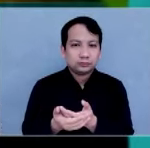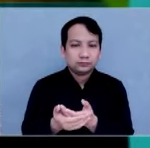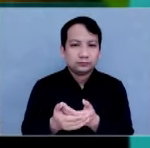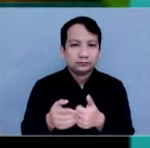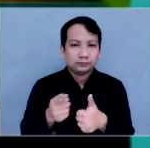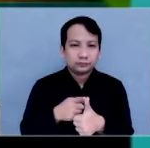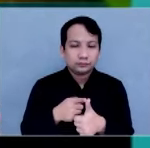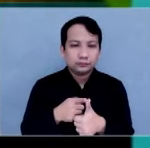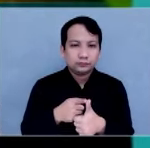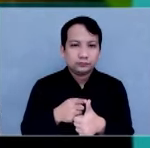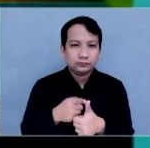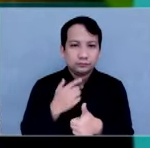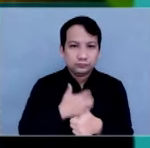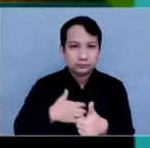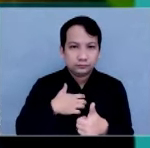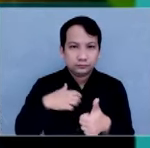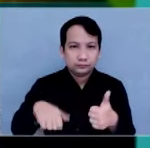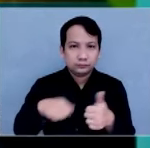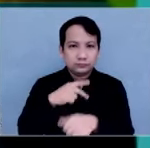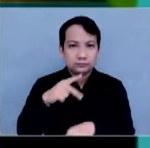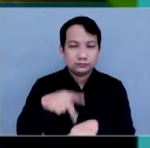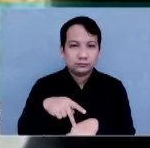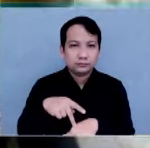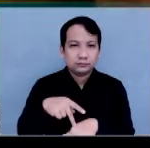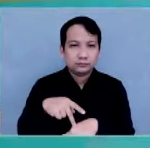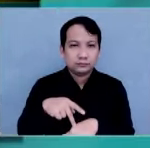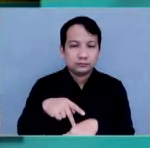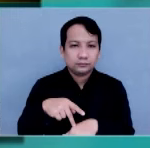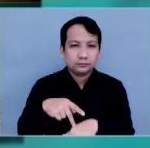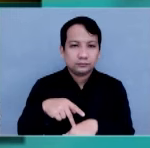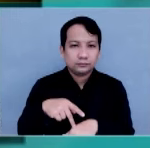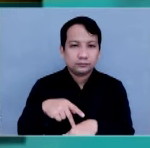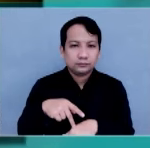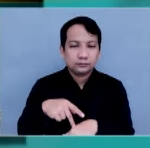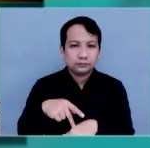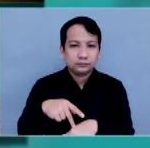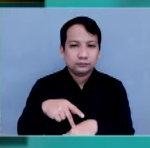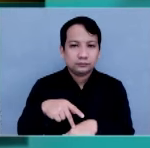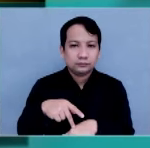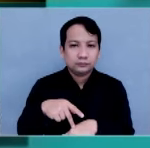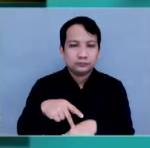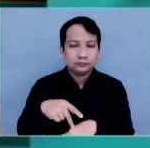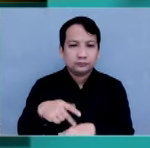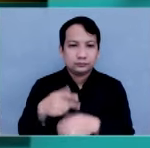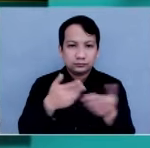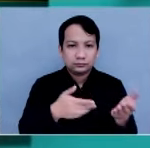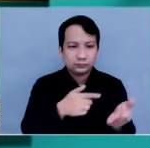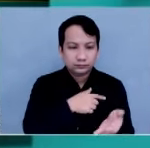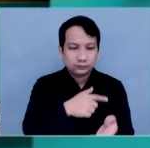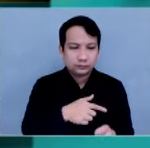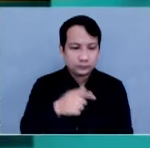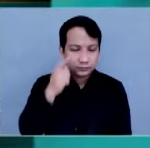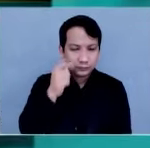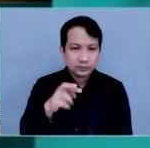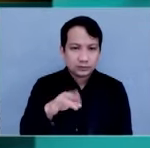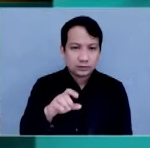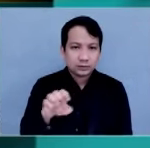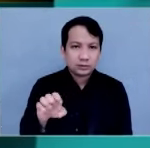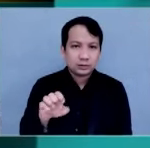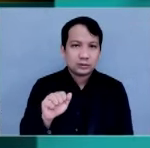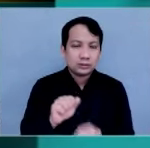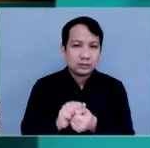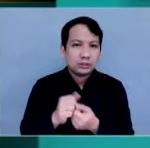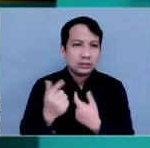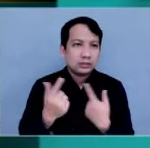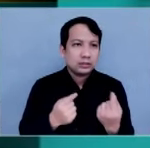lang po ang complainant dito sa Pilipinas, Pam, ha, baka kasi ang mga presentation ni General Torre, this is done